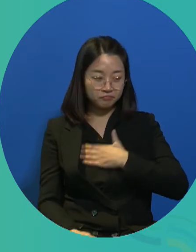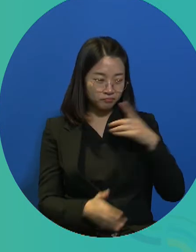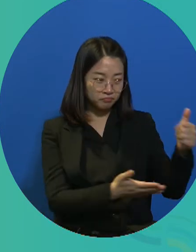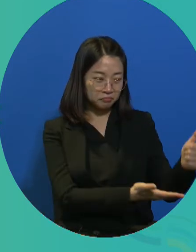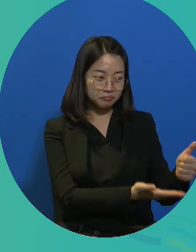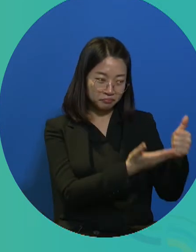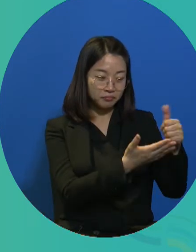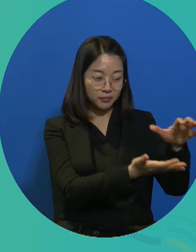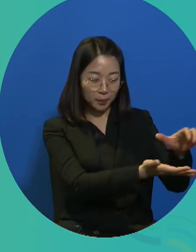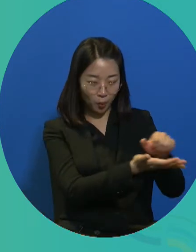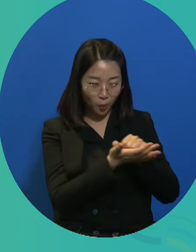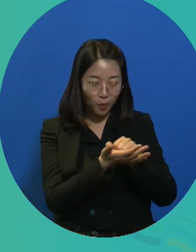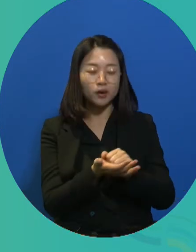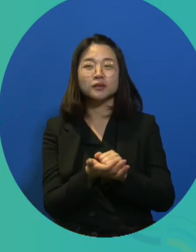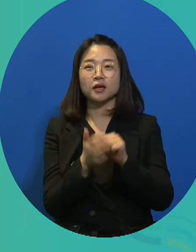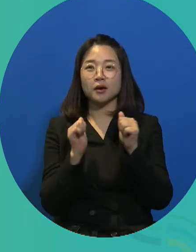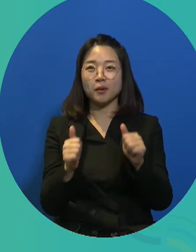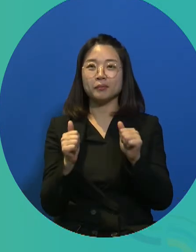할 것입니다.